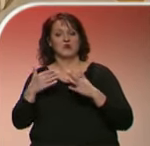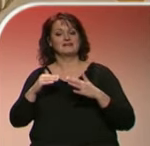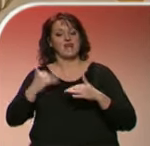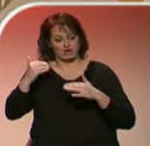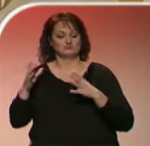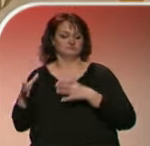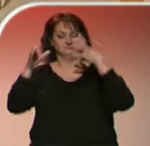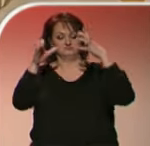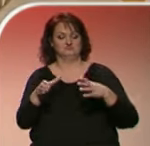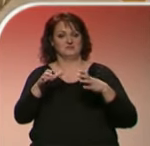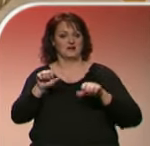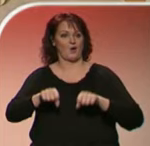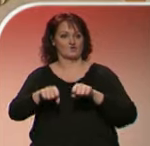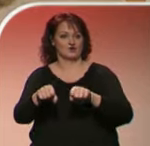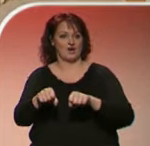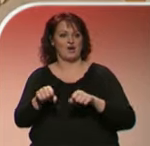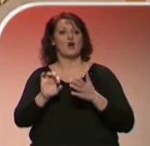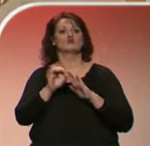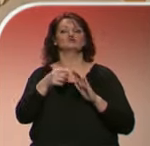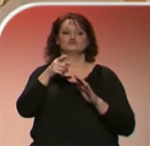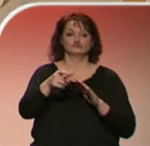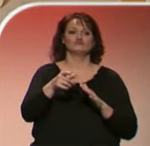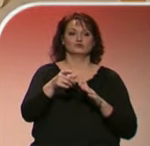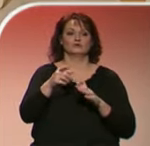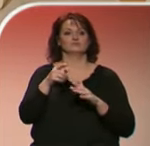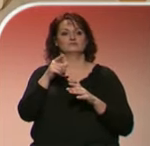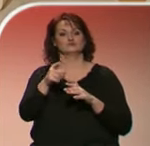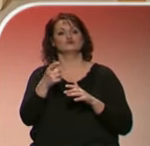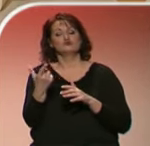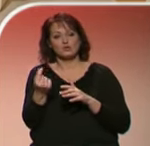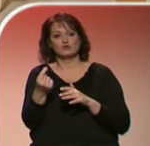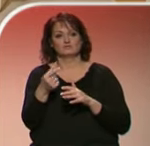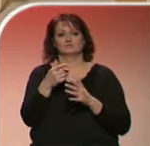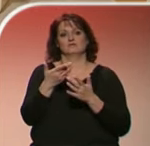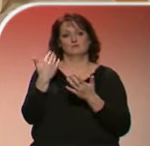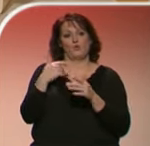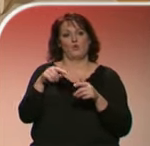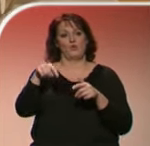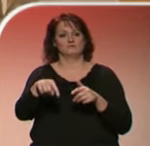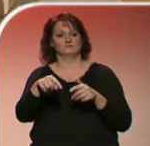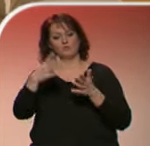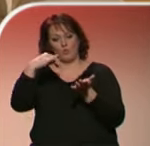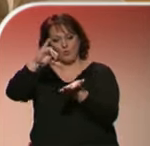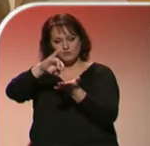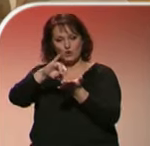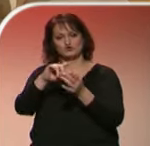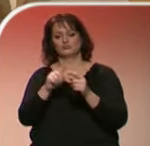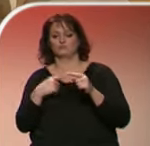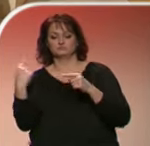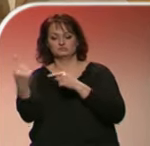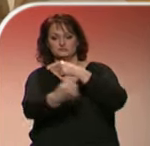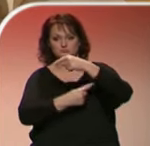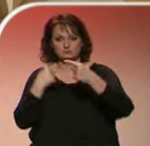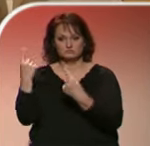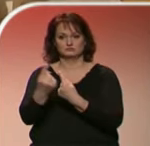potom najednou? A když se tak jsme, má Andrejku a Michalku ty dvojčátka, takže jedna byla veprostřed a většinou cvičíme v kruhu. Potom, když teda třeba jako